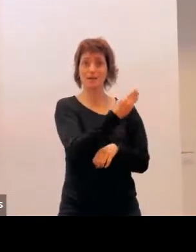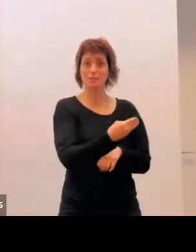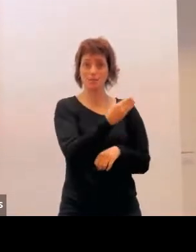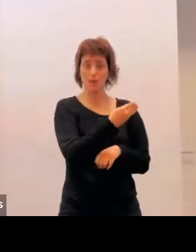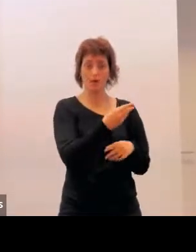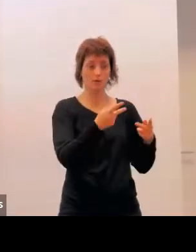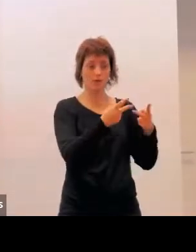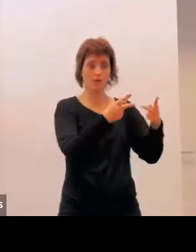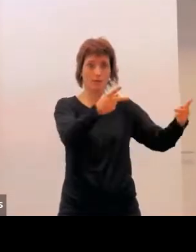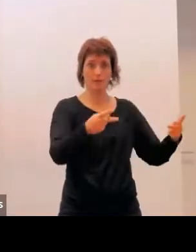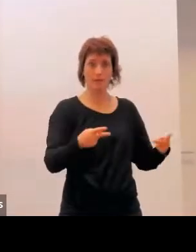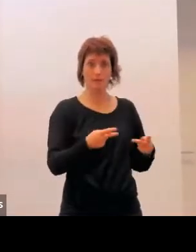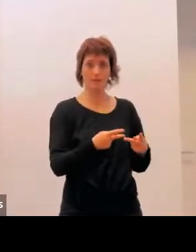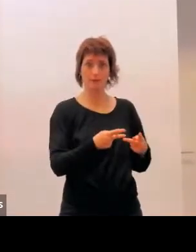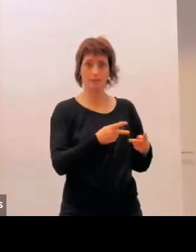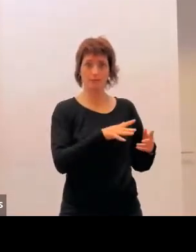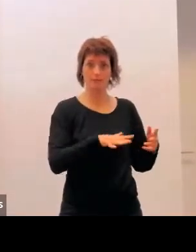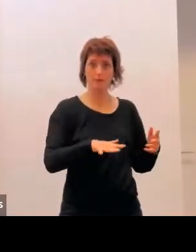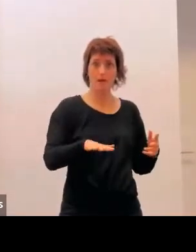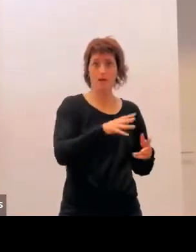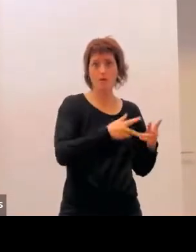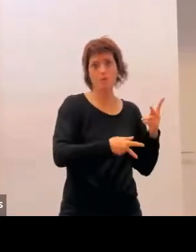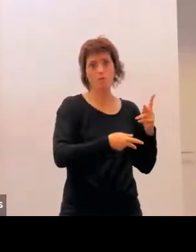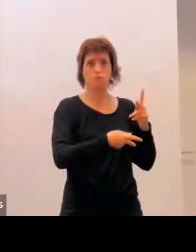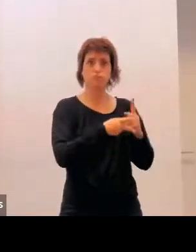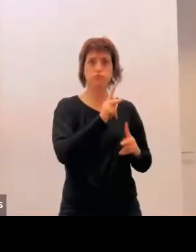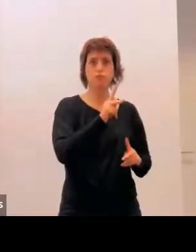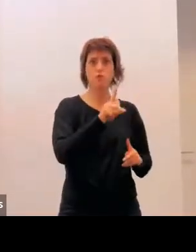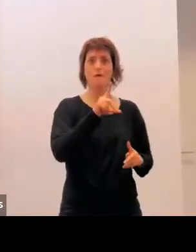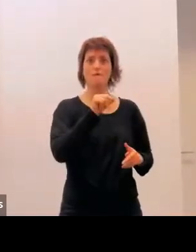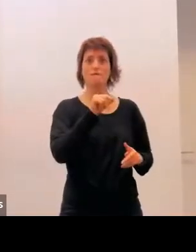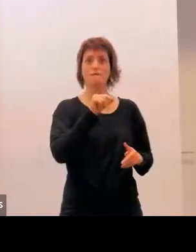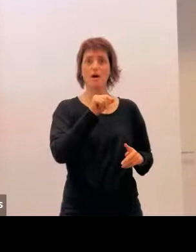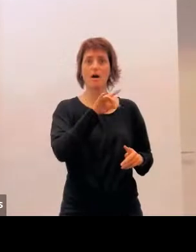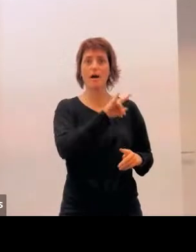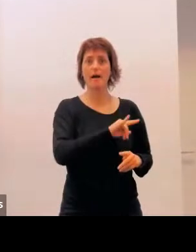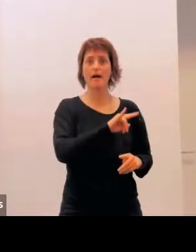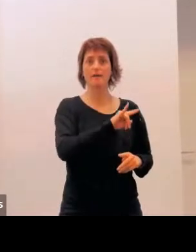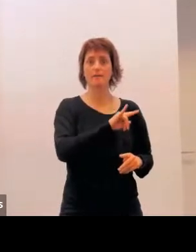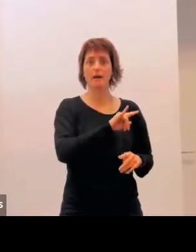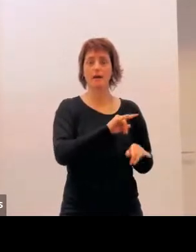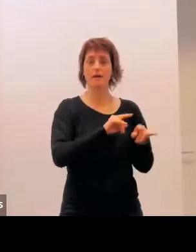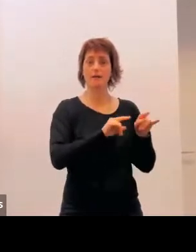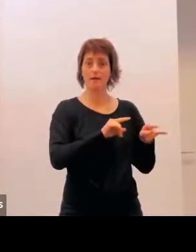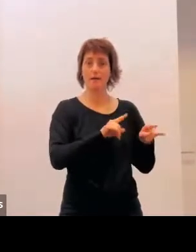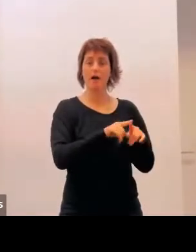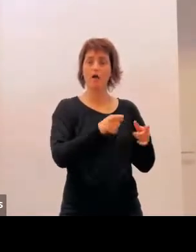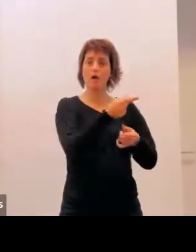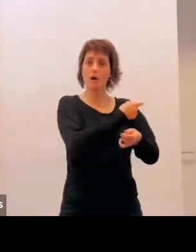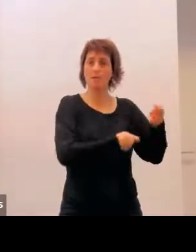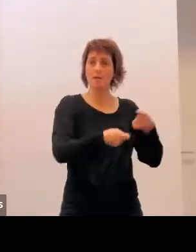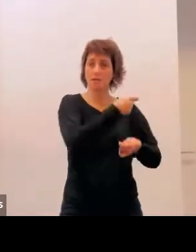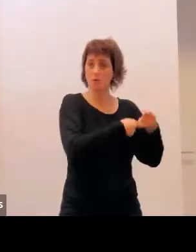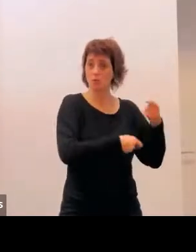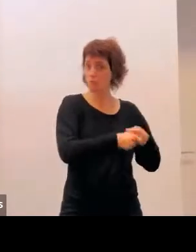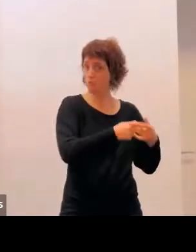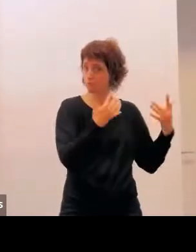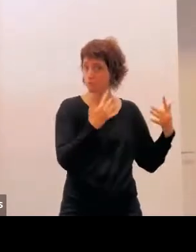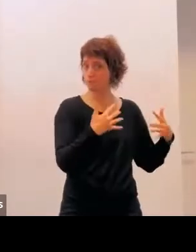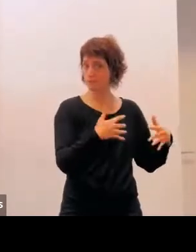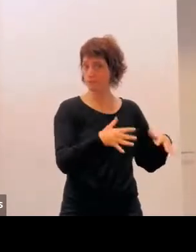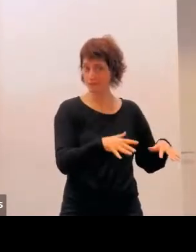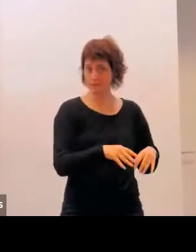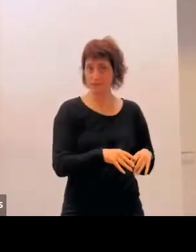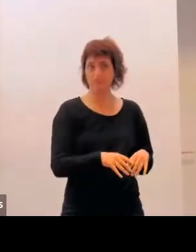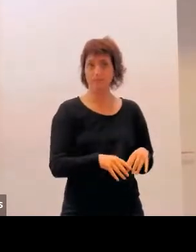un périmètre d'un peu plus de 20 hectares, la commercialisation en est achevée et Solorem